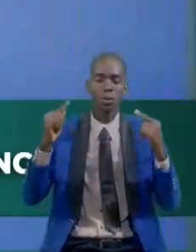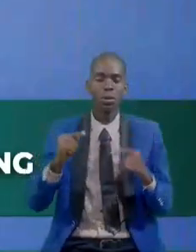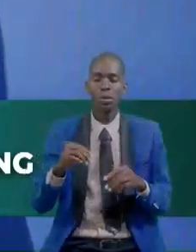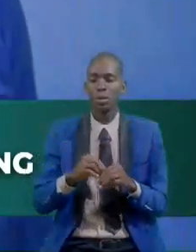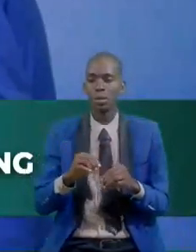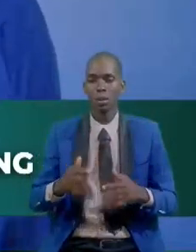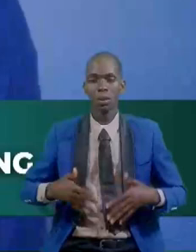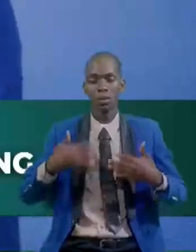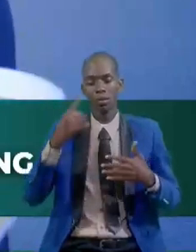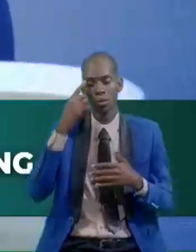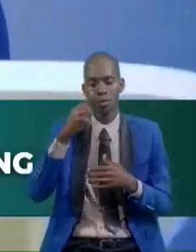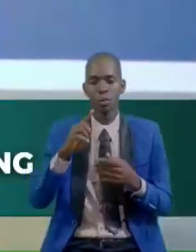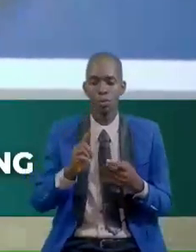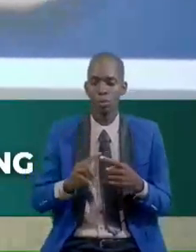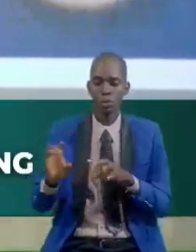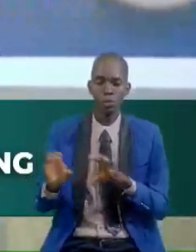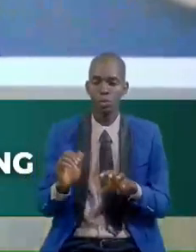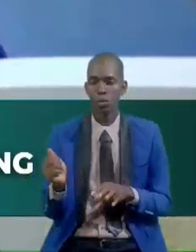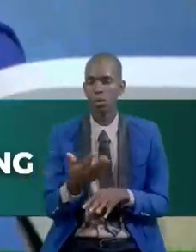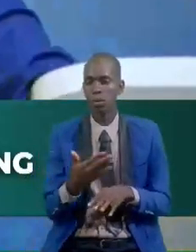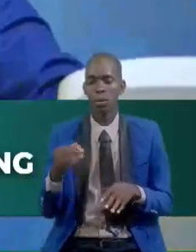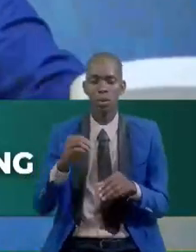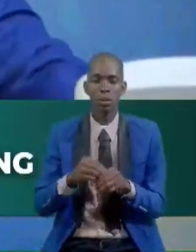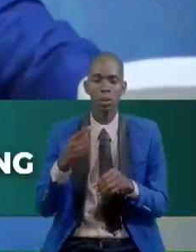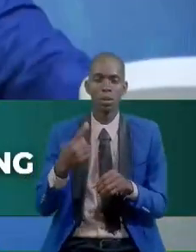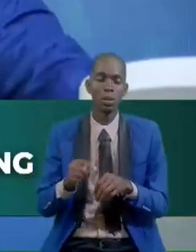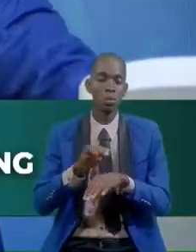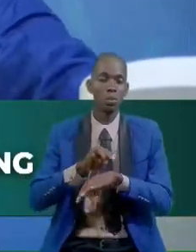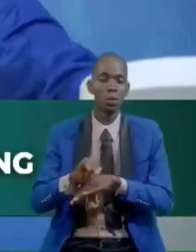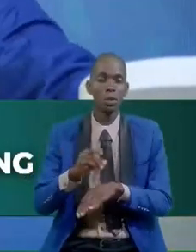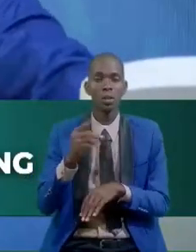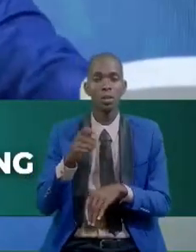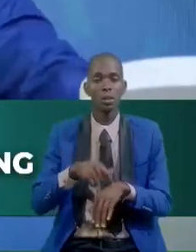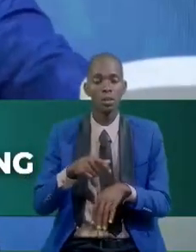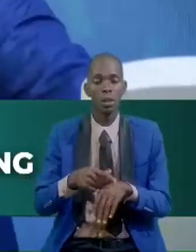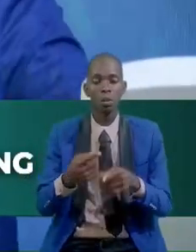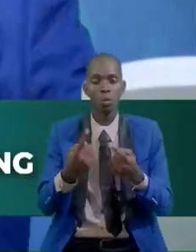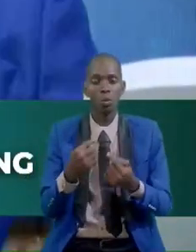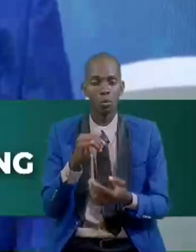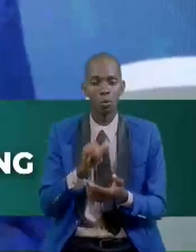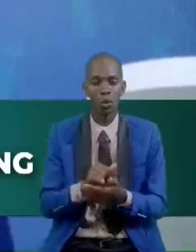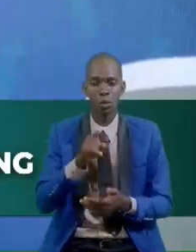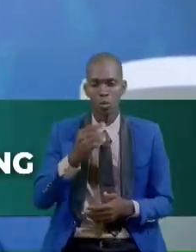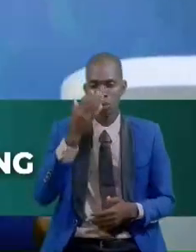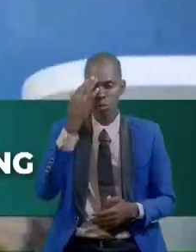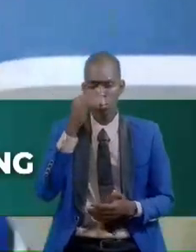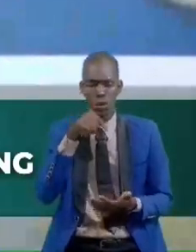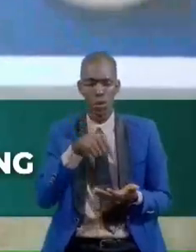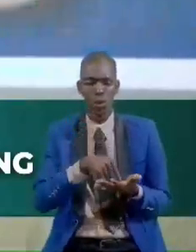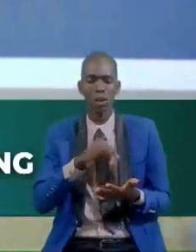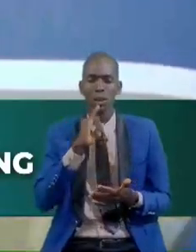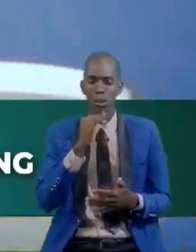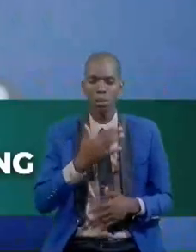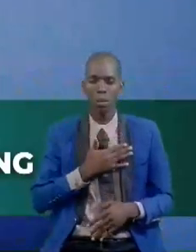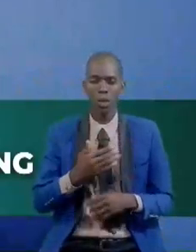la vie, pour que tu puisses faire quoi que ce soit dans le ministère, le moment doit venir dans ta vie que tu sais, ah, voici mon